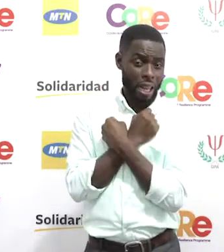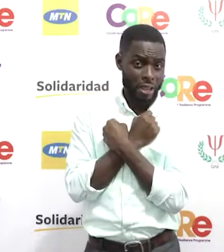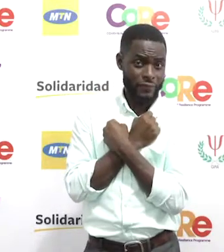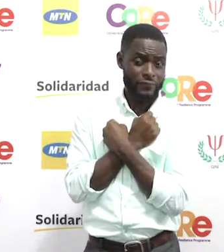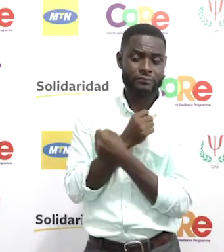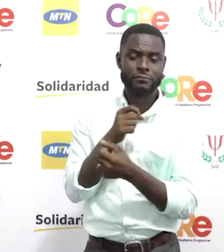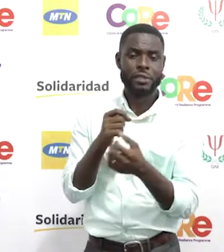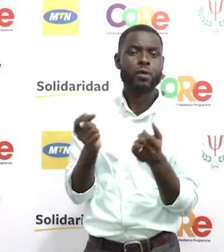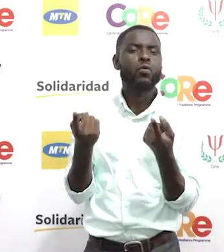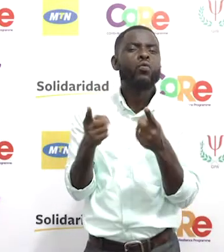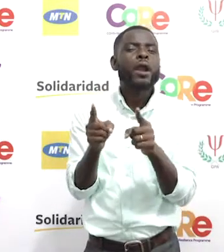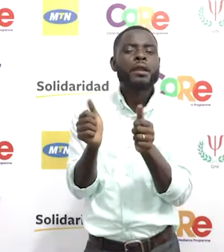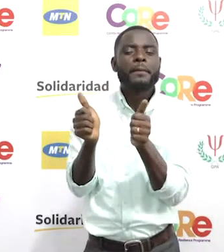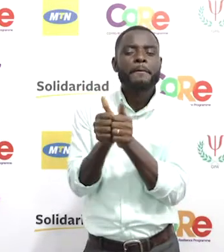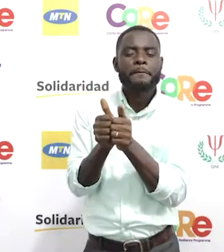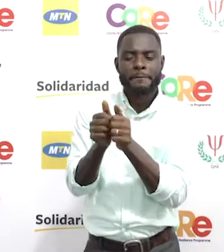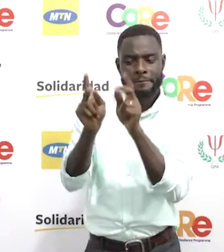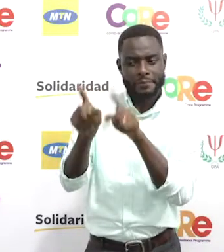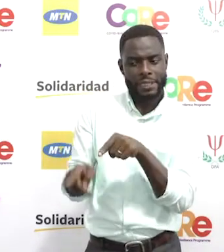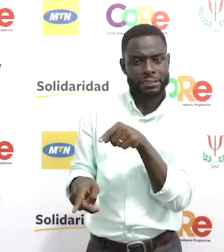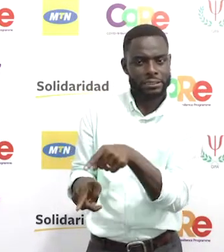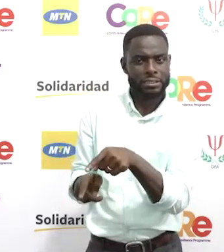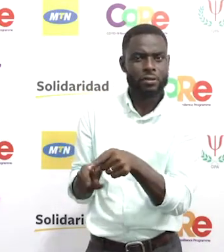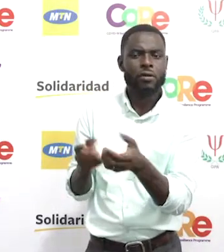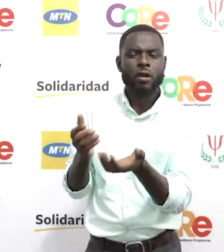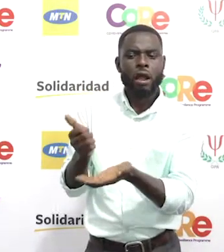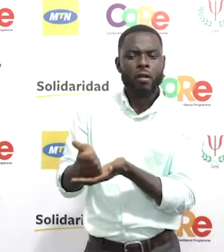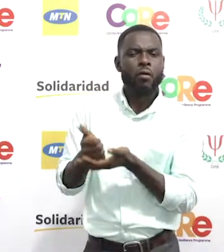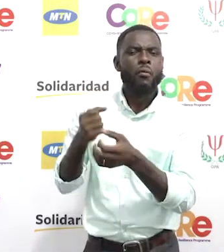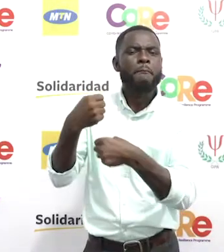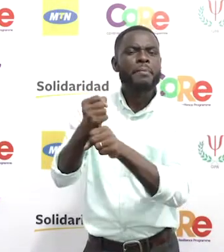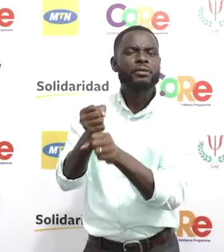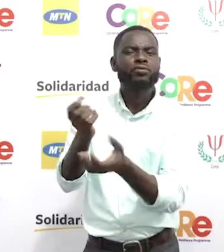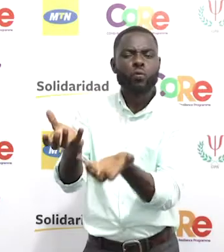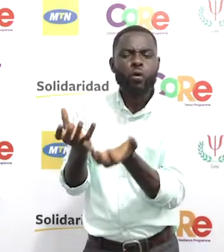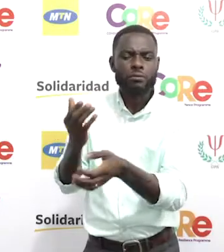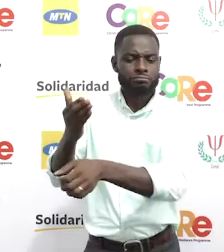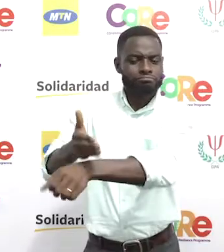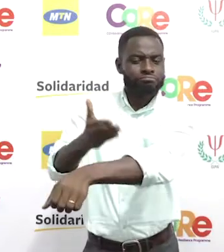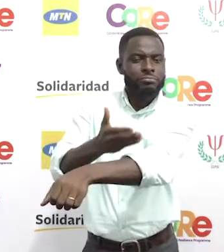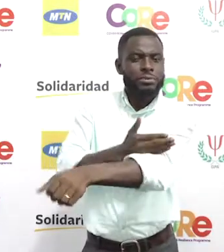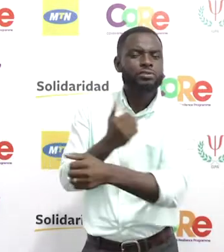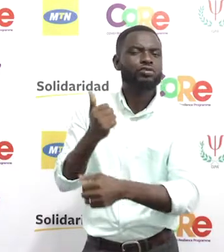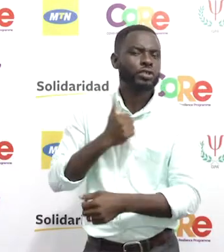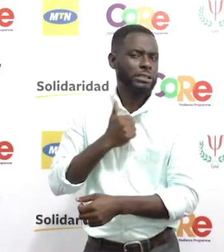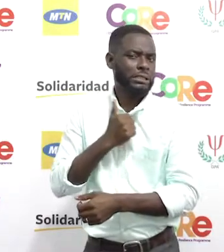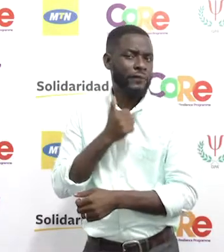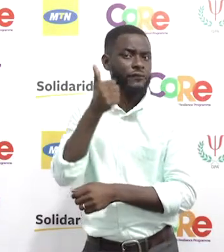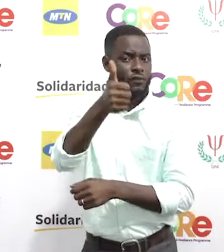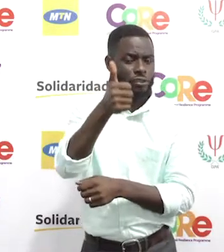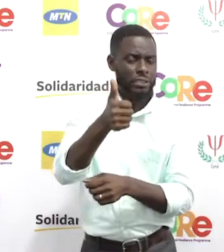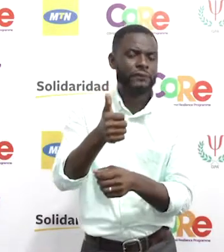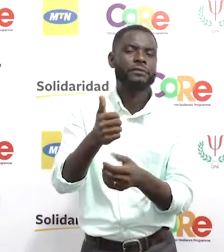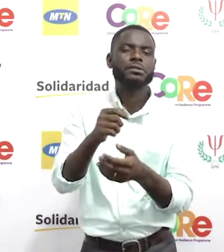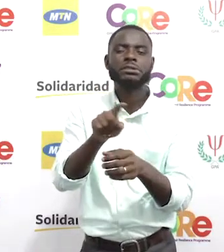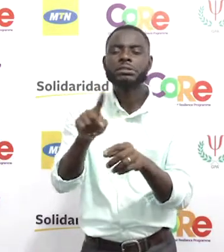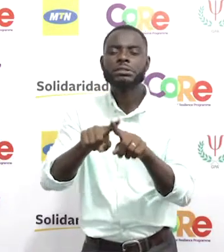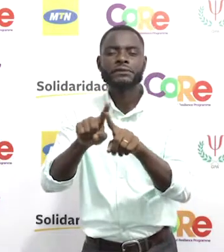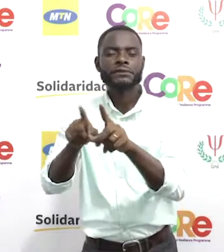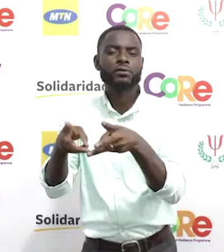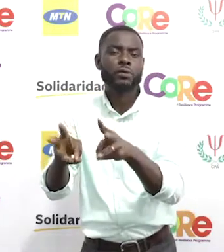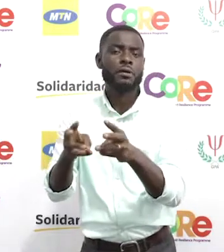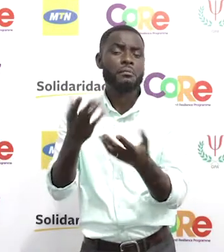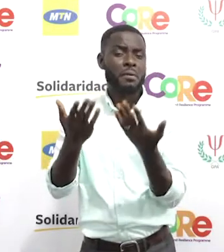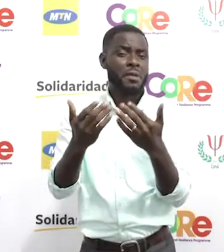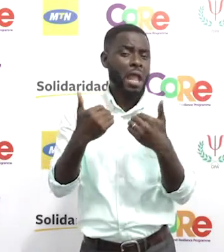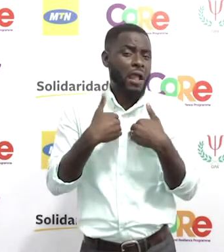O liake keji osuwa moku. Ni oye imase. Osuwa no fe ni bi jokban ni eja. Enye